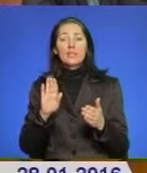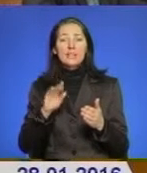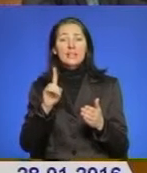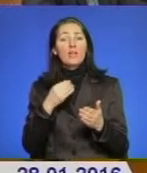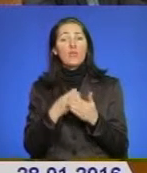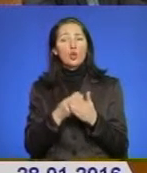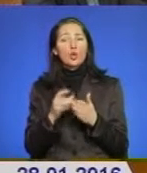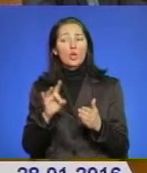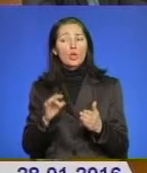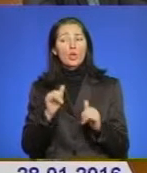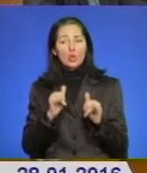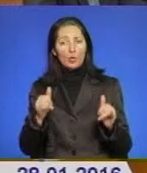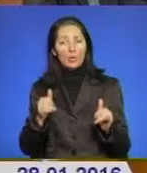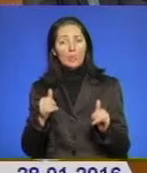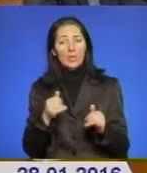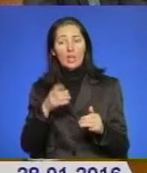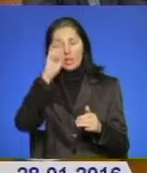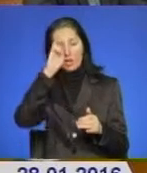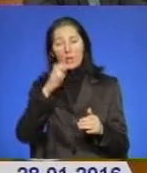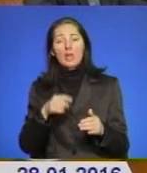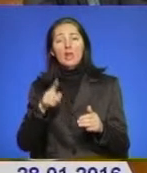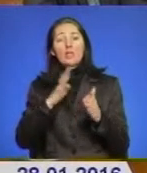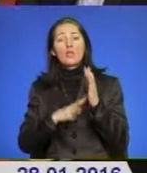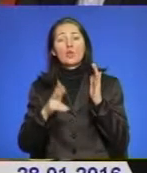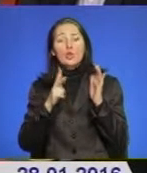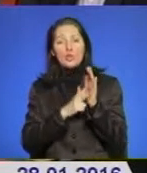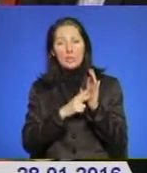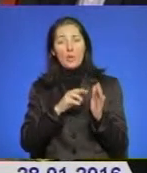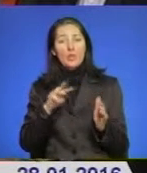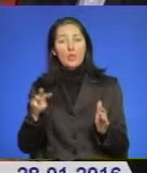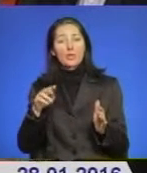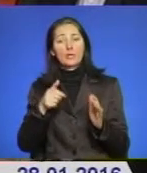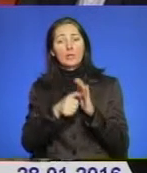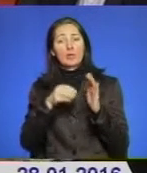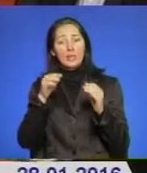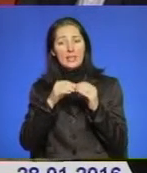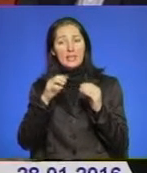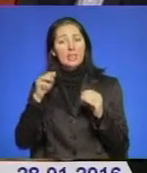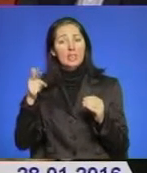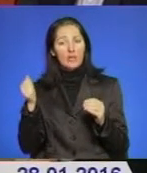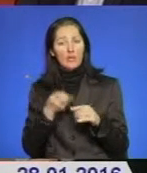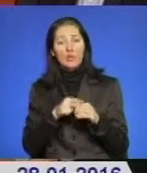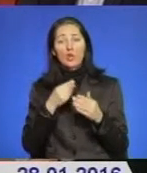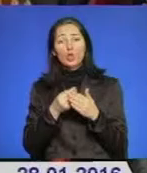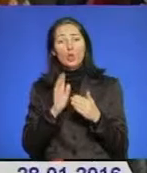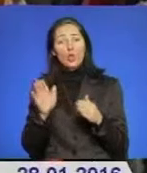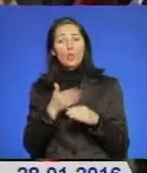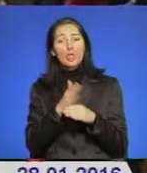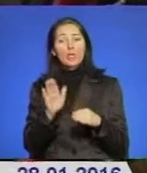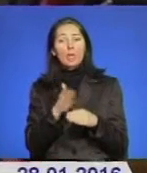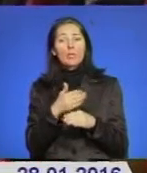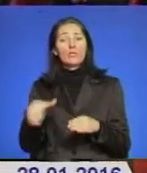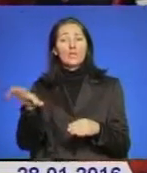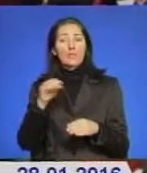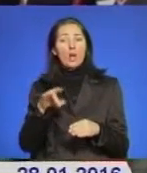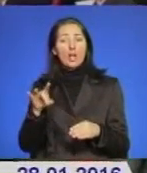який становив 98 мільйонів 610 тисяч гривень. Ці кошти було рівномірно розподілені між всіма районами області, окрім